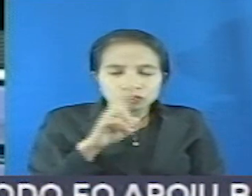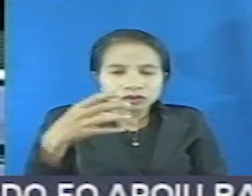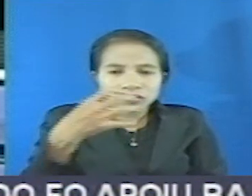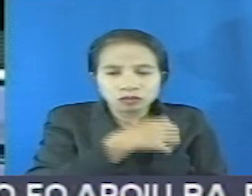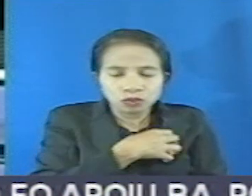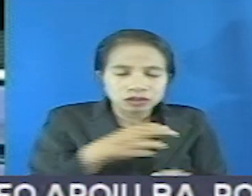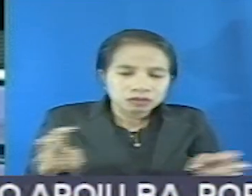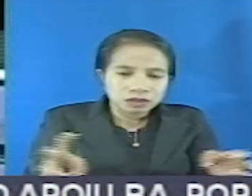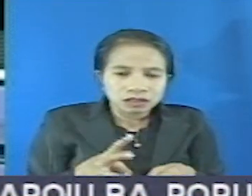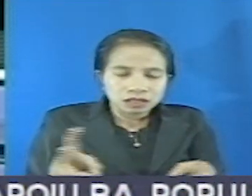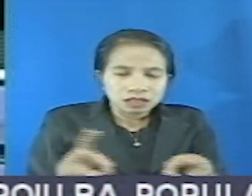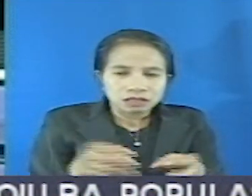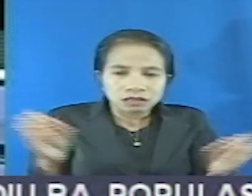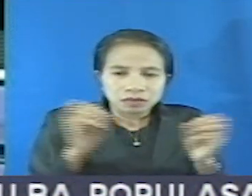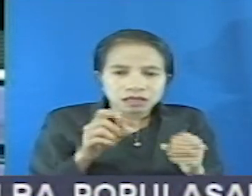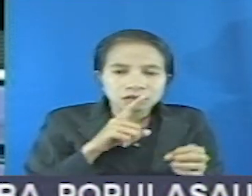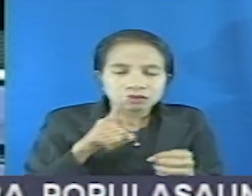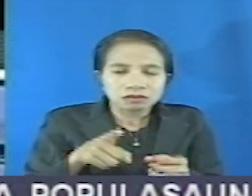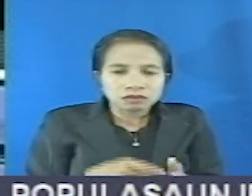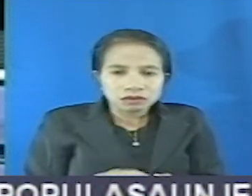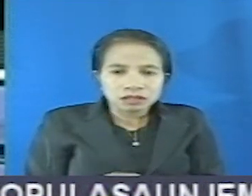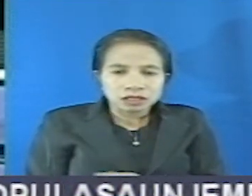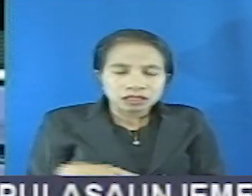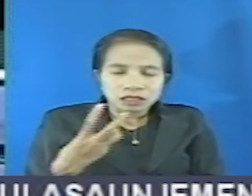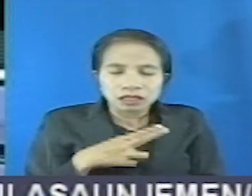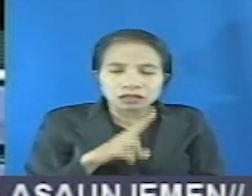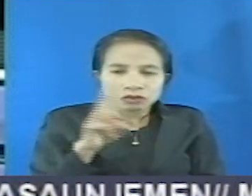nebe Laos i ita uzo